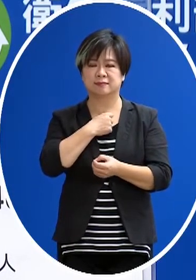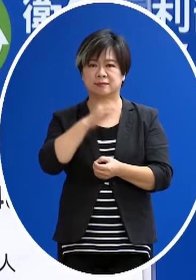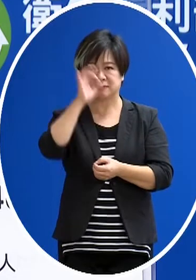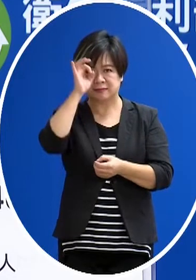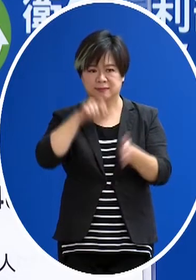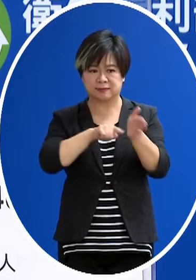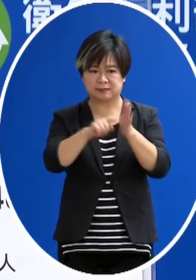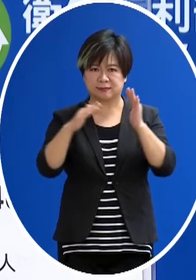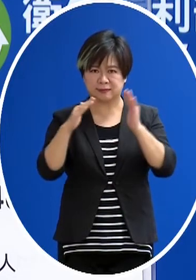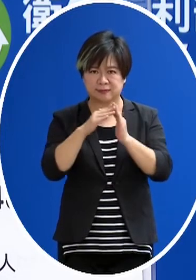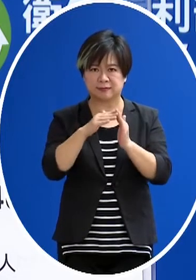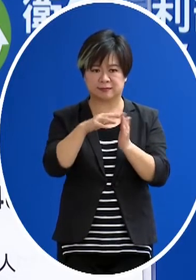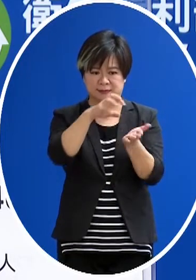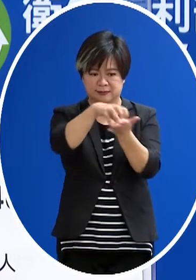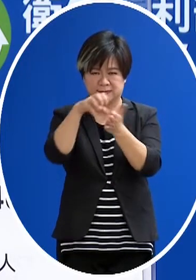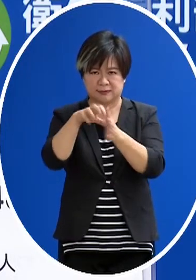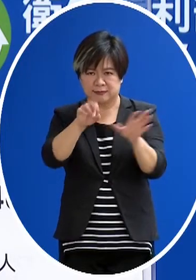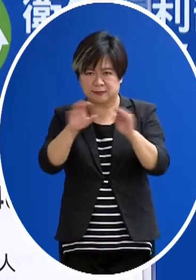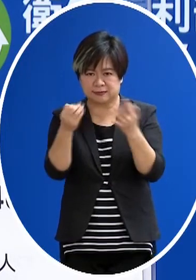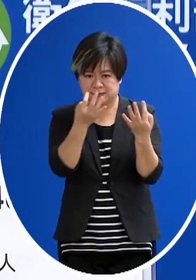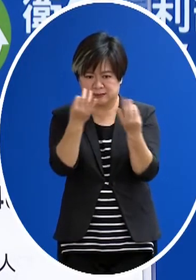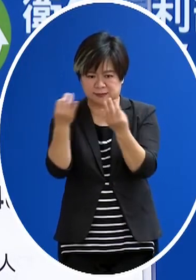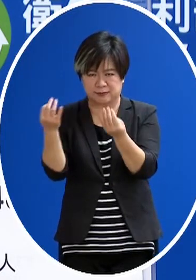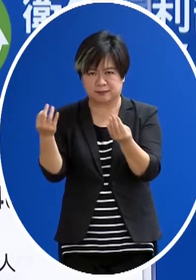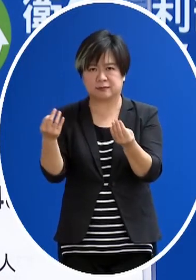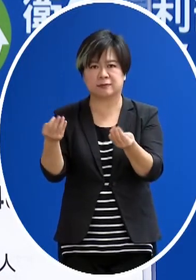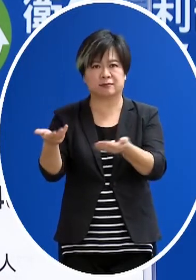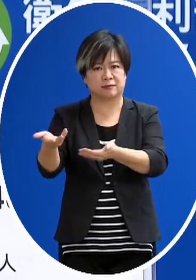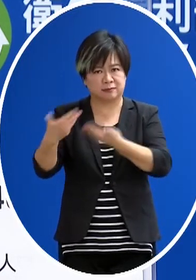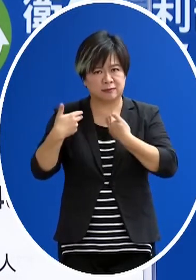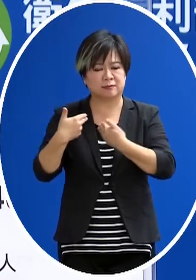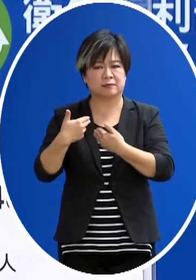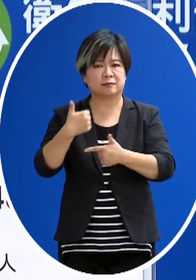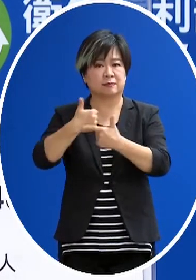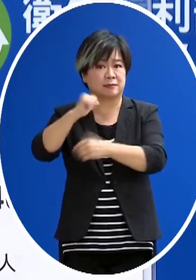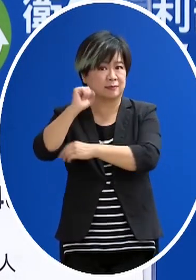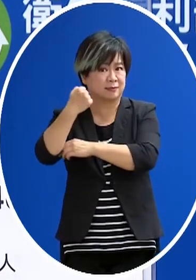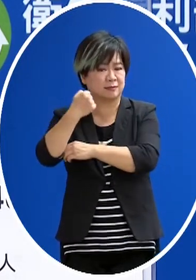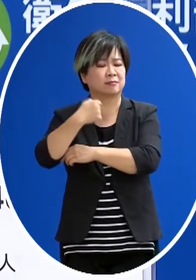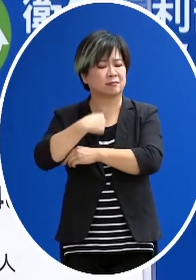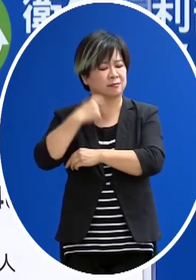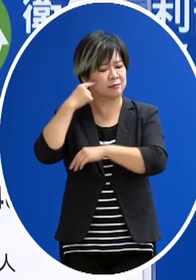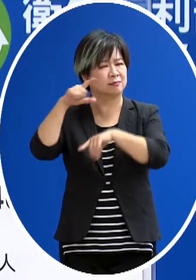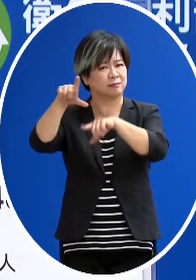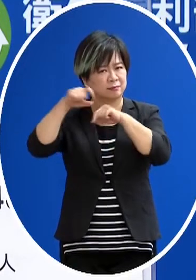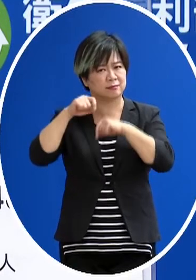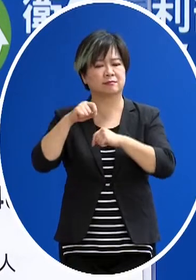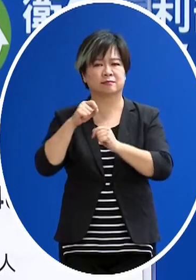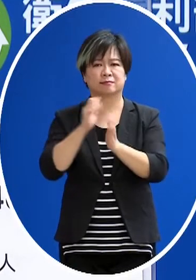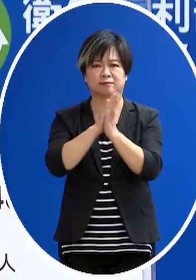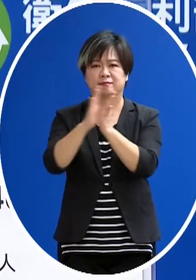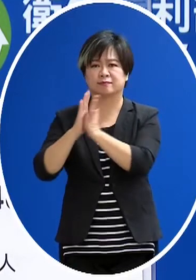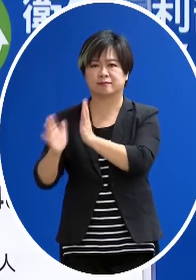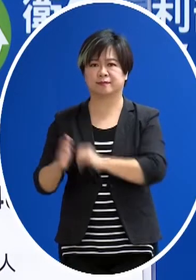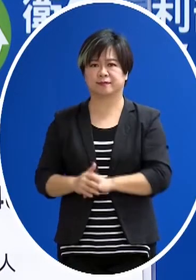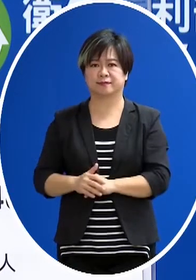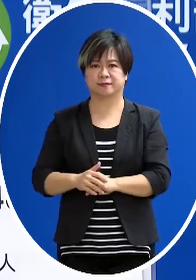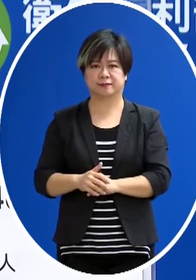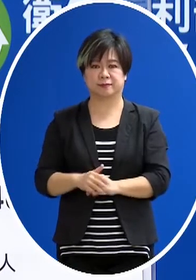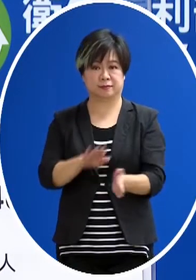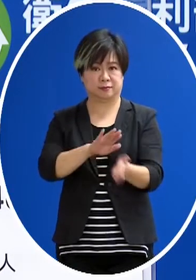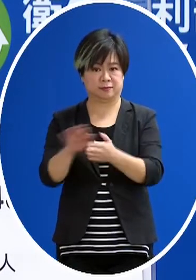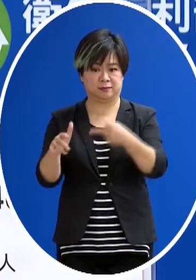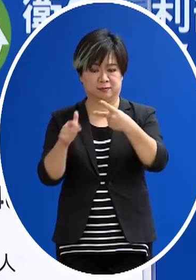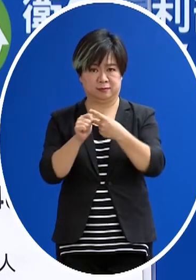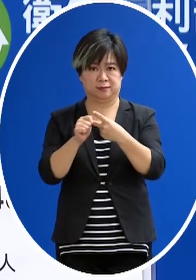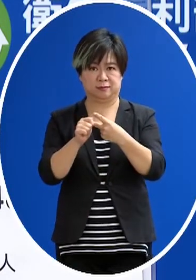些实证的数据提供最好的建议，那我们再照着建议来做相关的安排。然后第二个，在这个